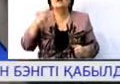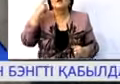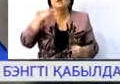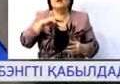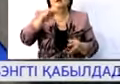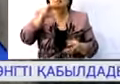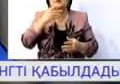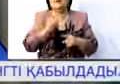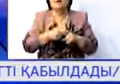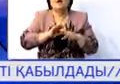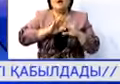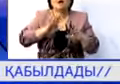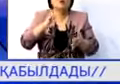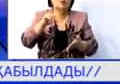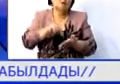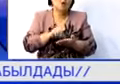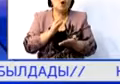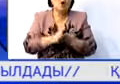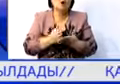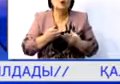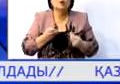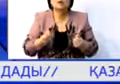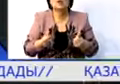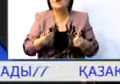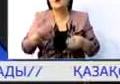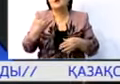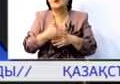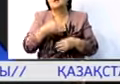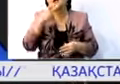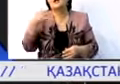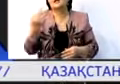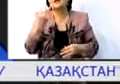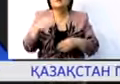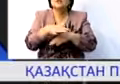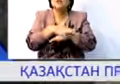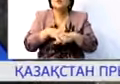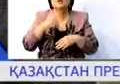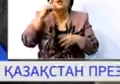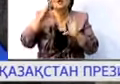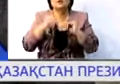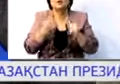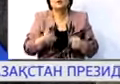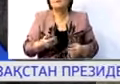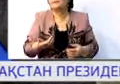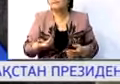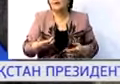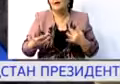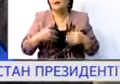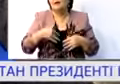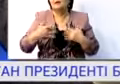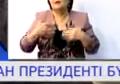теріс әрекеттерден аулақ болуға үндейді. Қойылымды тапжылмай тамашалаған көрермендердің пікірі бұл. Әсер жақсы,